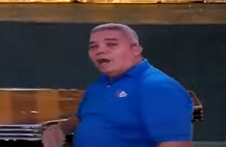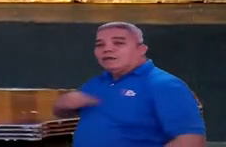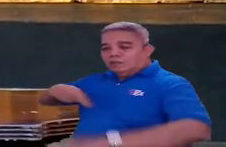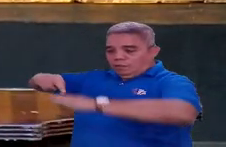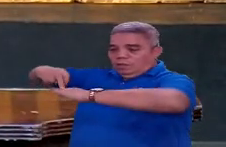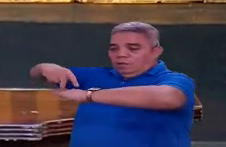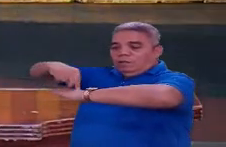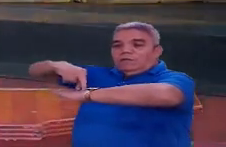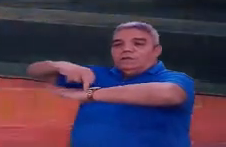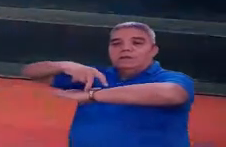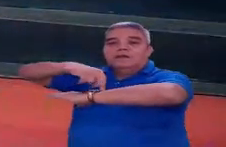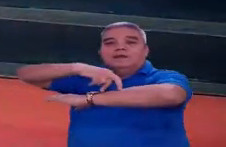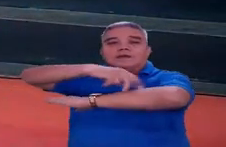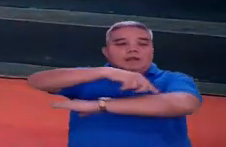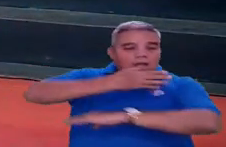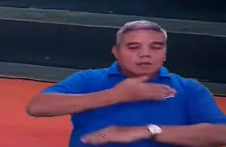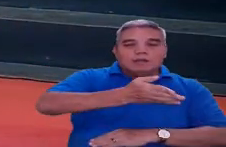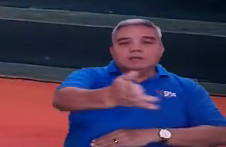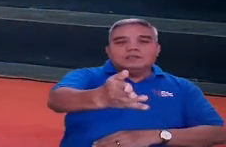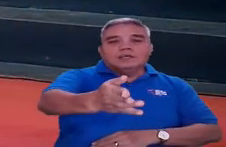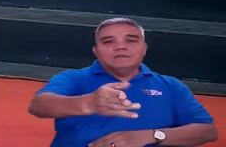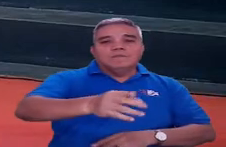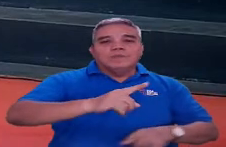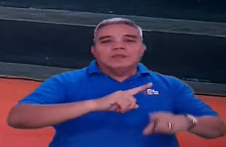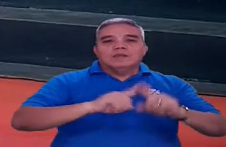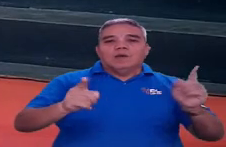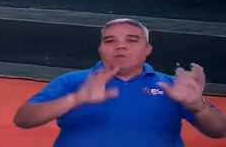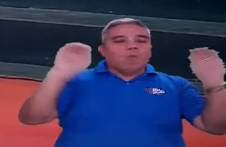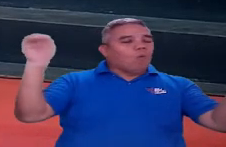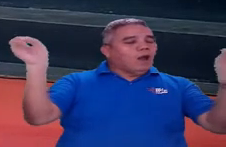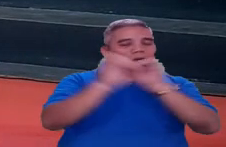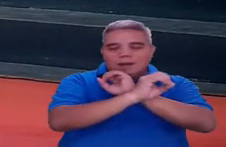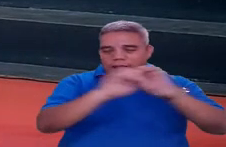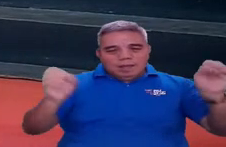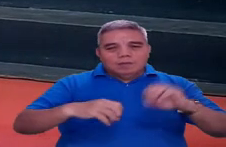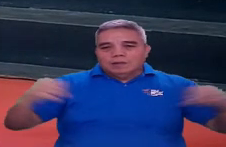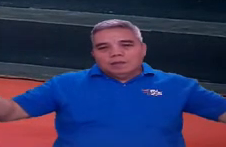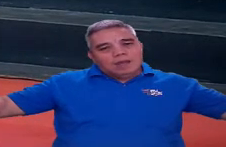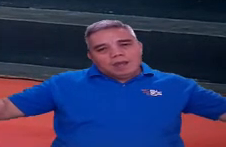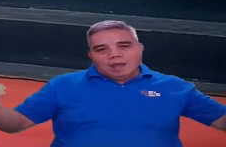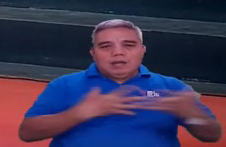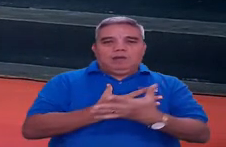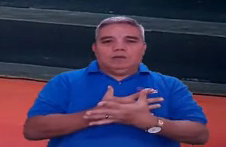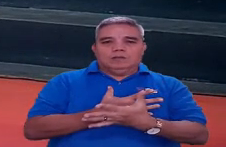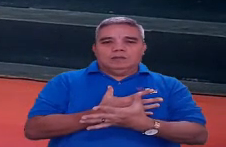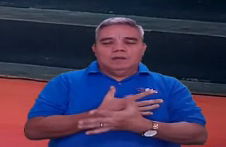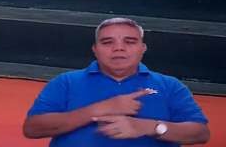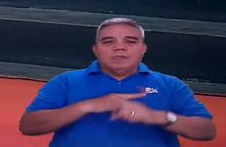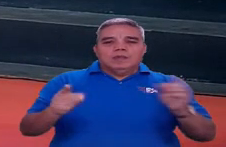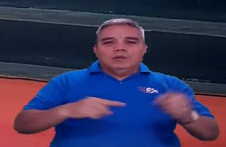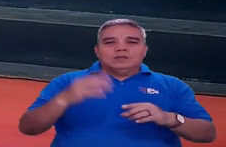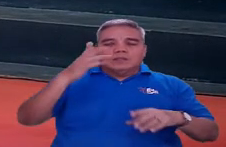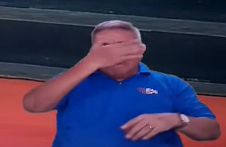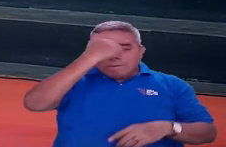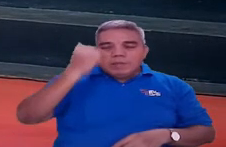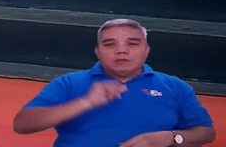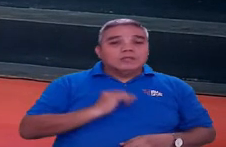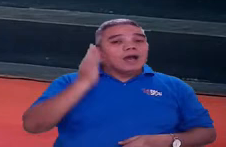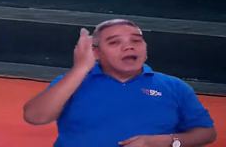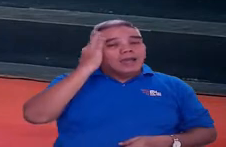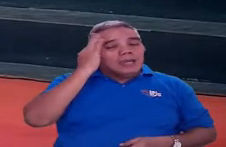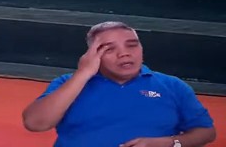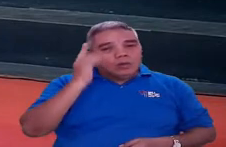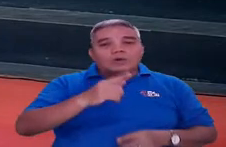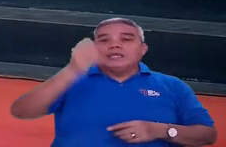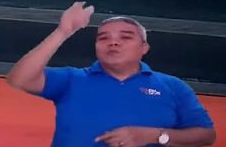na, nagmamarcha na ako doon siya. Nawala yung hiya ko, yung kaba ko, because I know